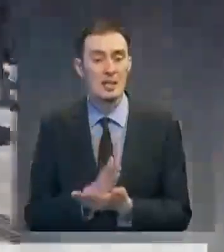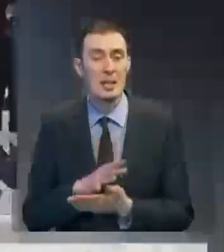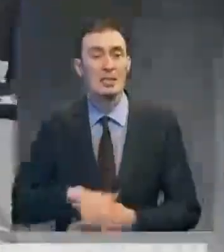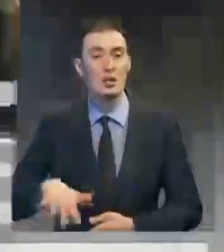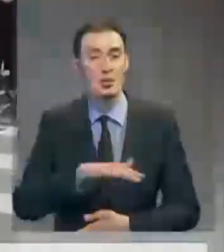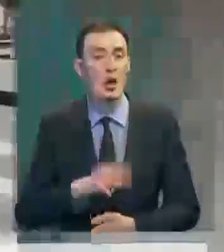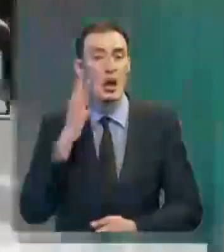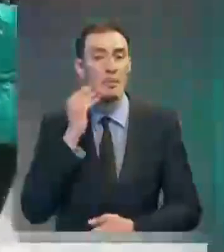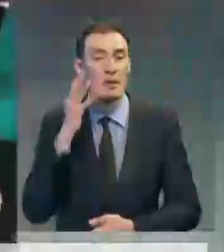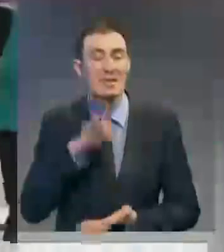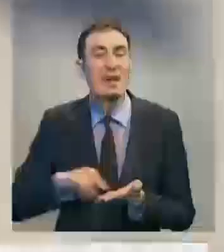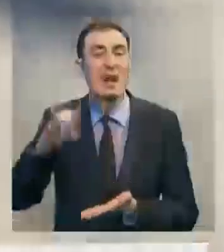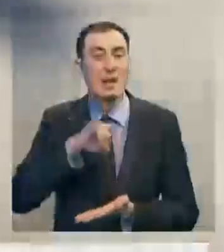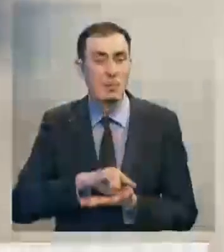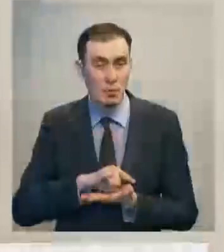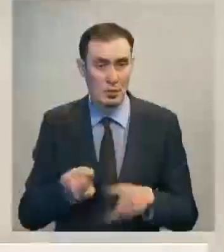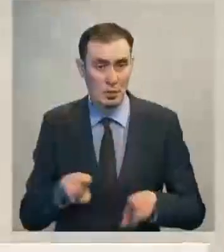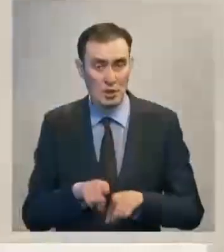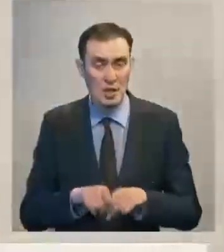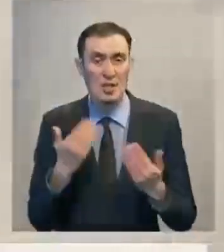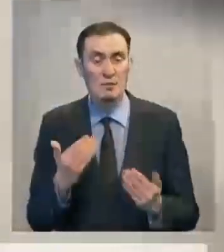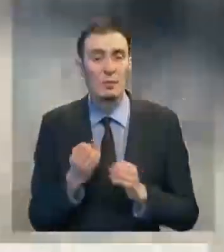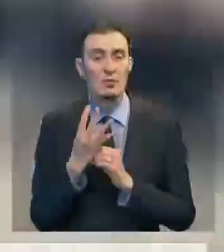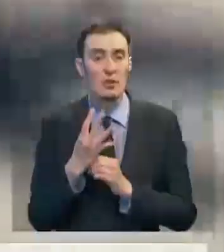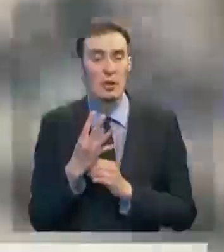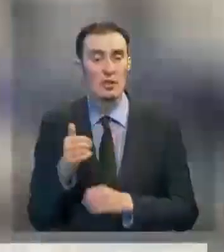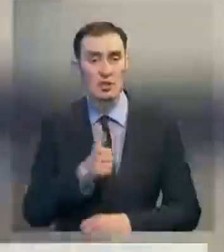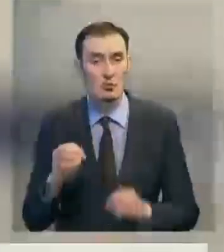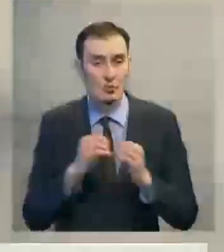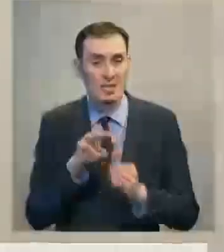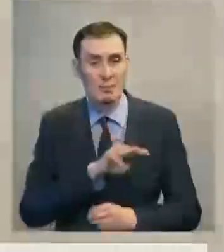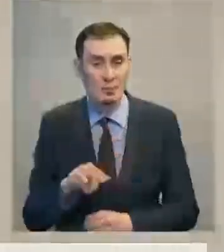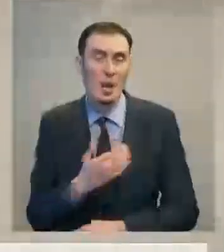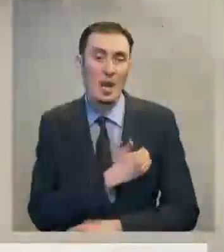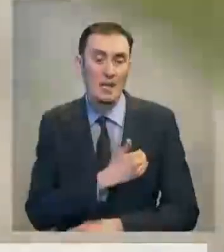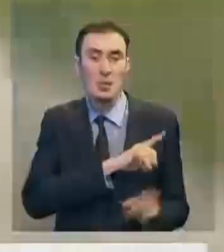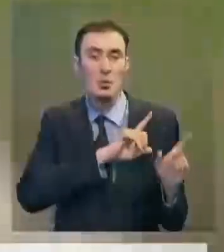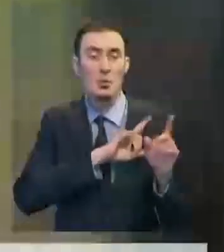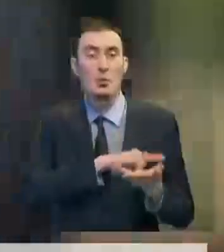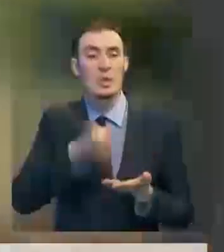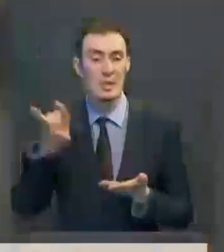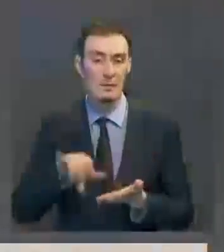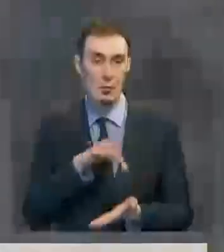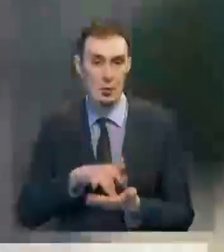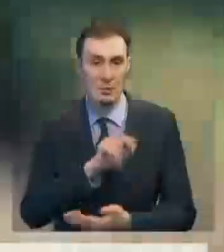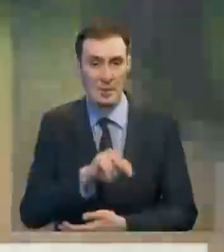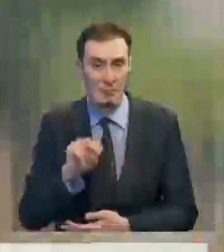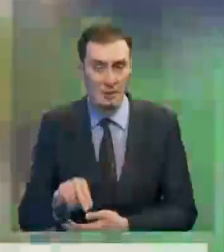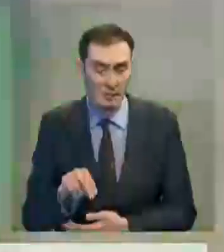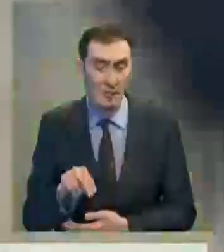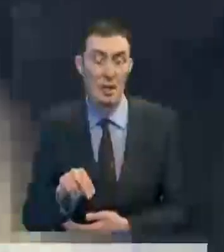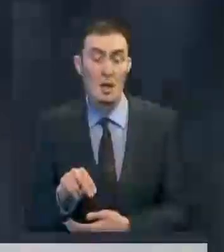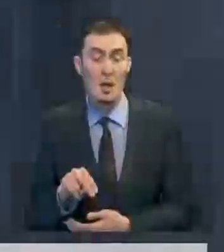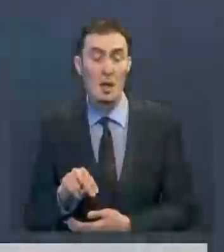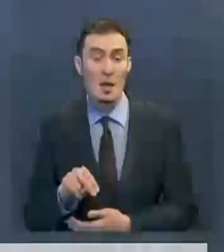территории алматинского аэропорта сегодня в 1410 планировала улететь на педро паскаль и сволота петро палас